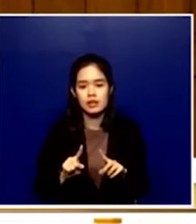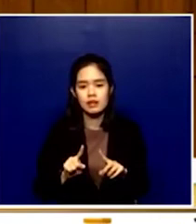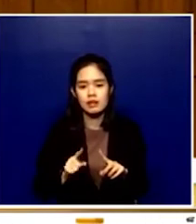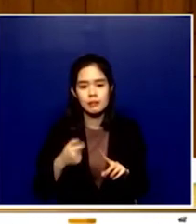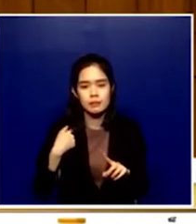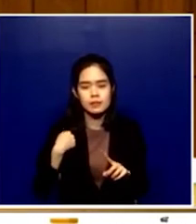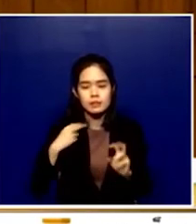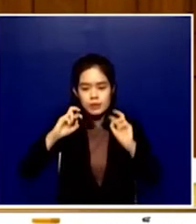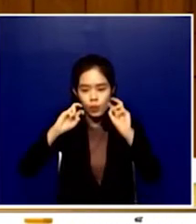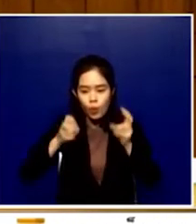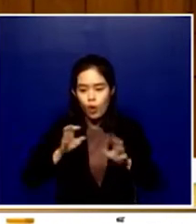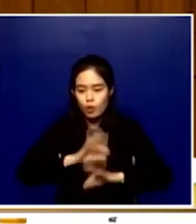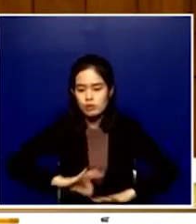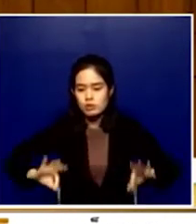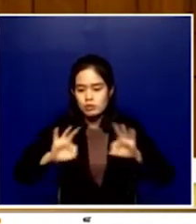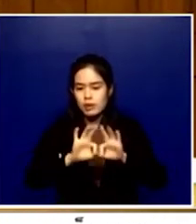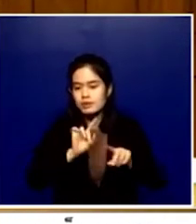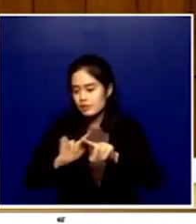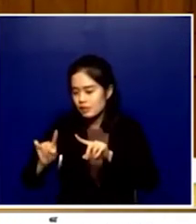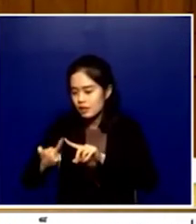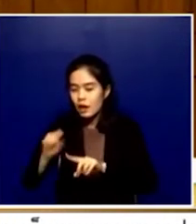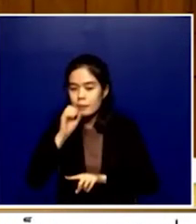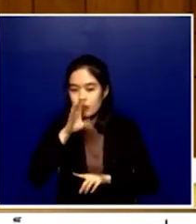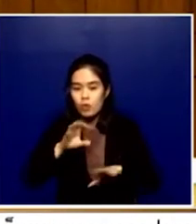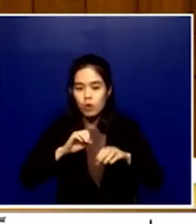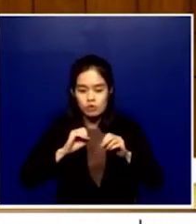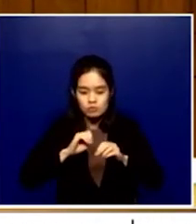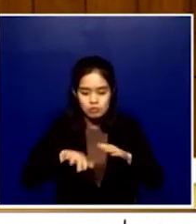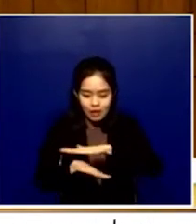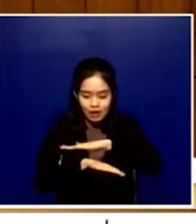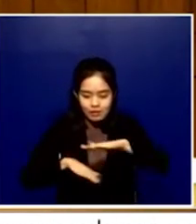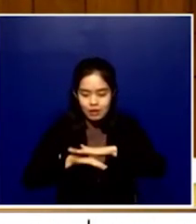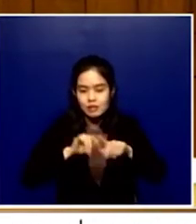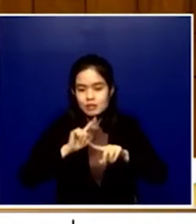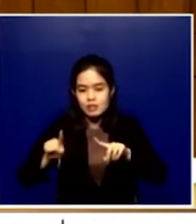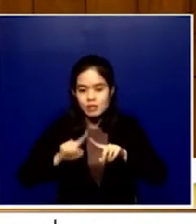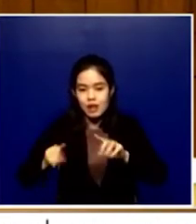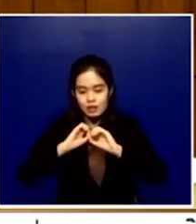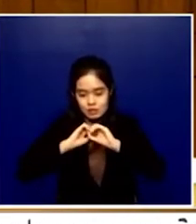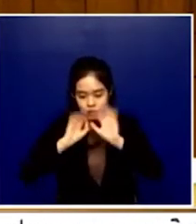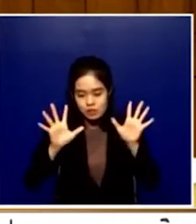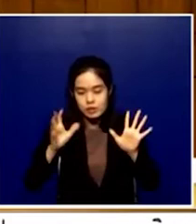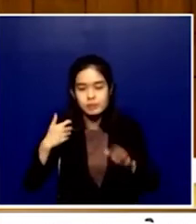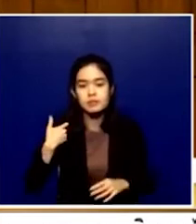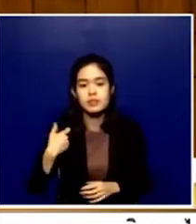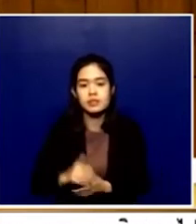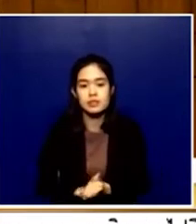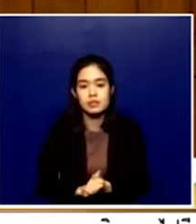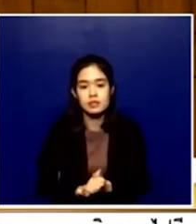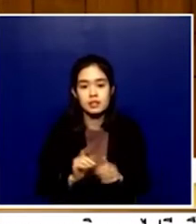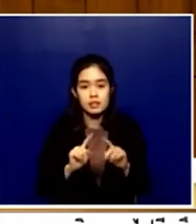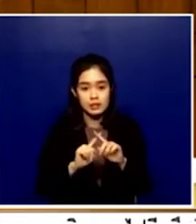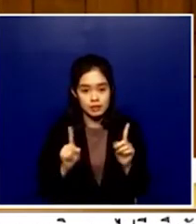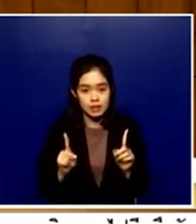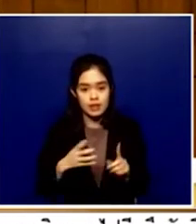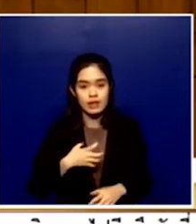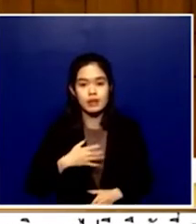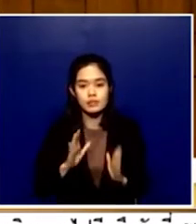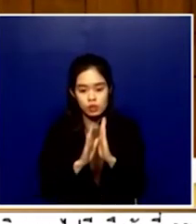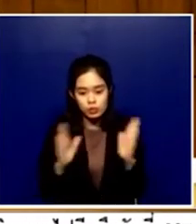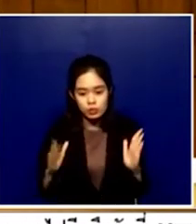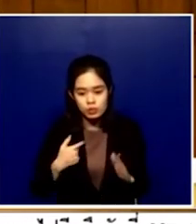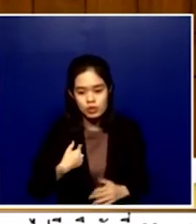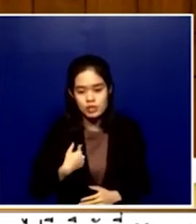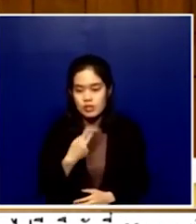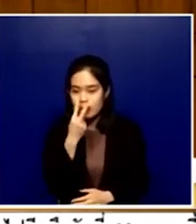ตนี้ก็สุแลแต่ท่านนะครั แต่ประเด็นตำคญกคอผมขขบคุณนะถ้สังเกตวผมตัวผ้อมล